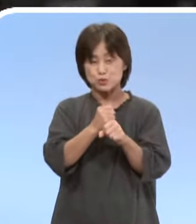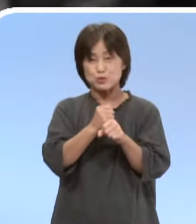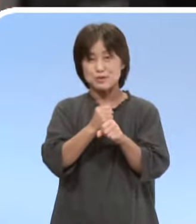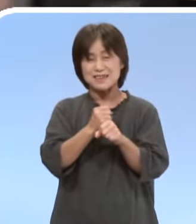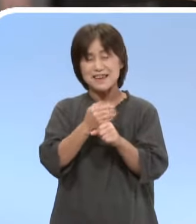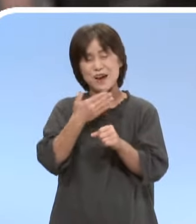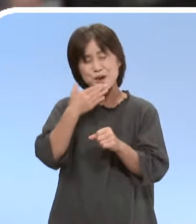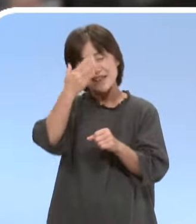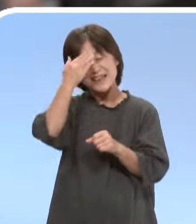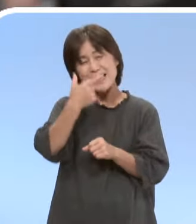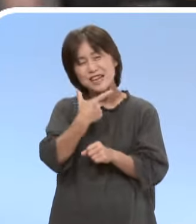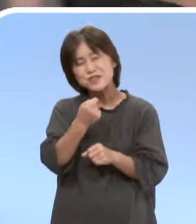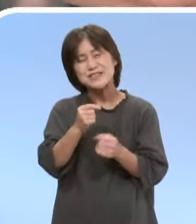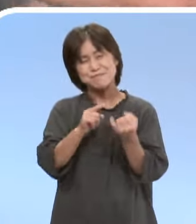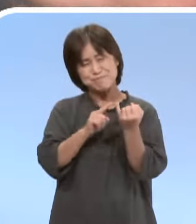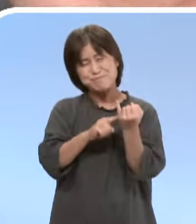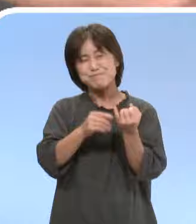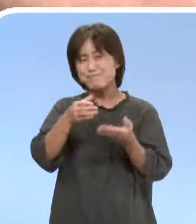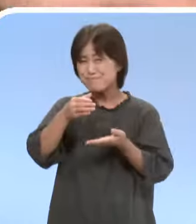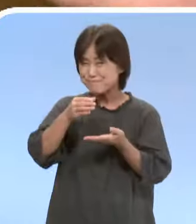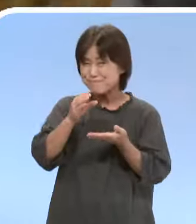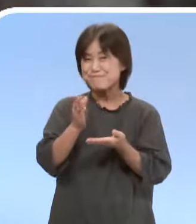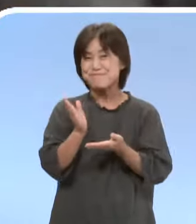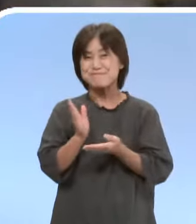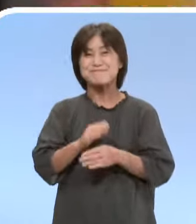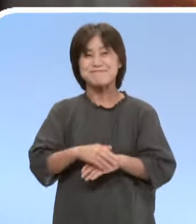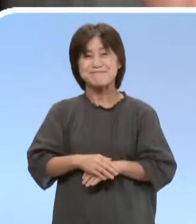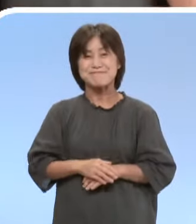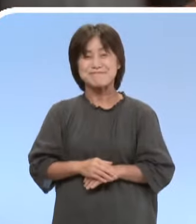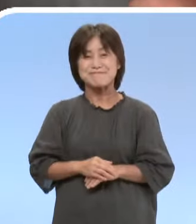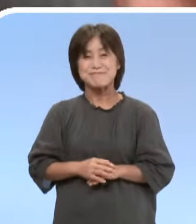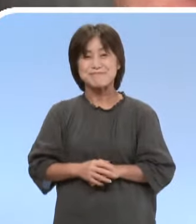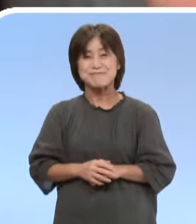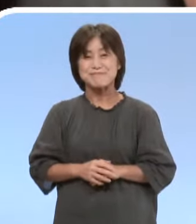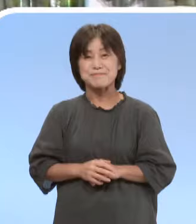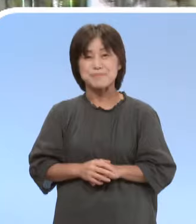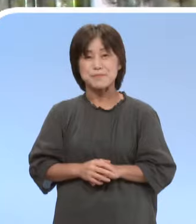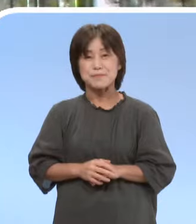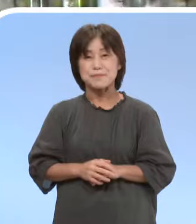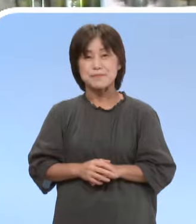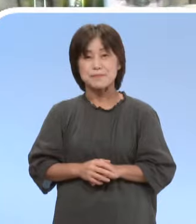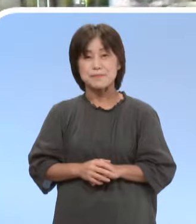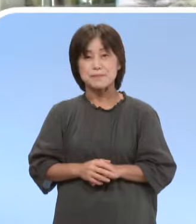田口さん、もう飲ませていただくしかないんですよね。